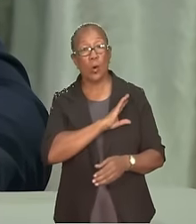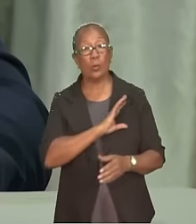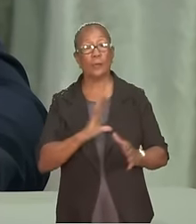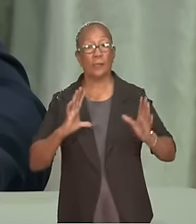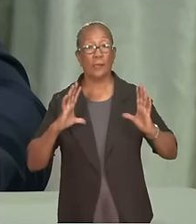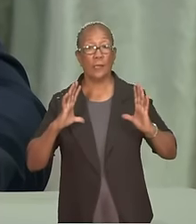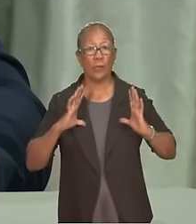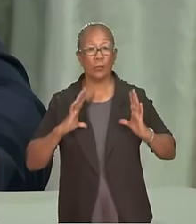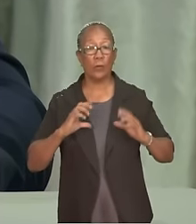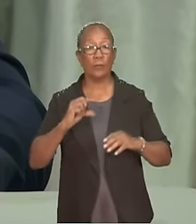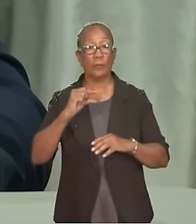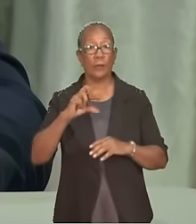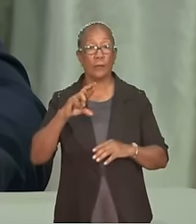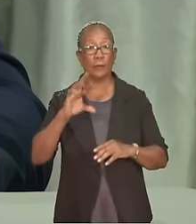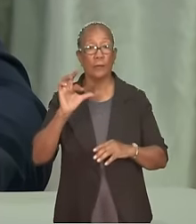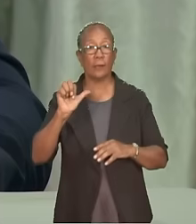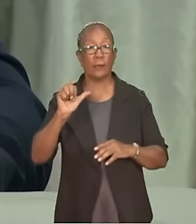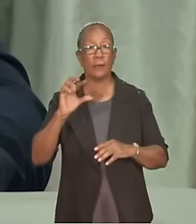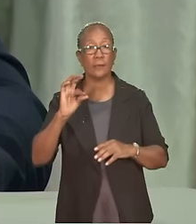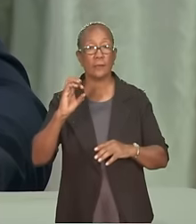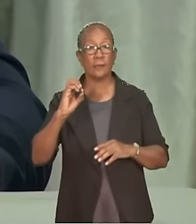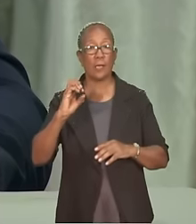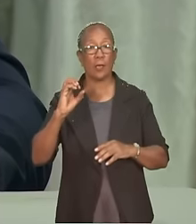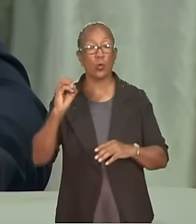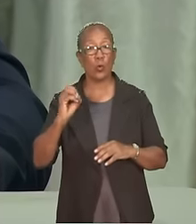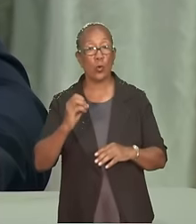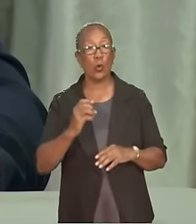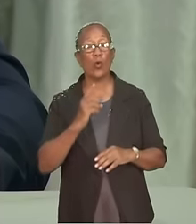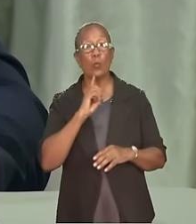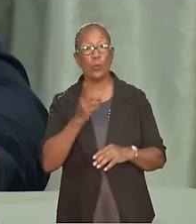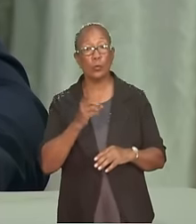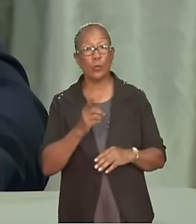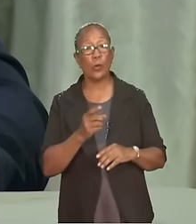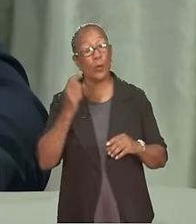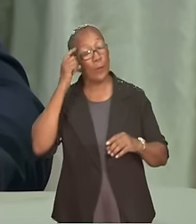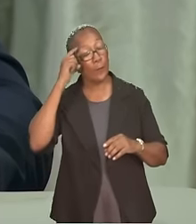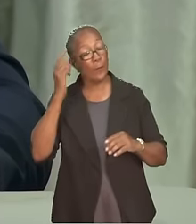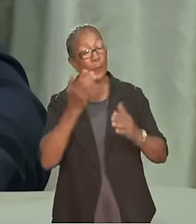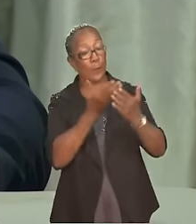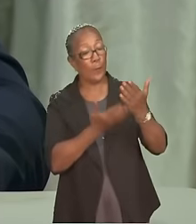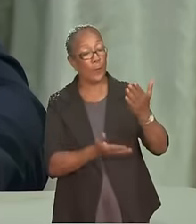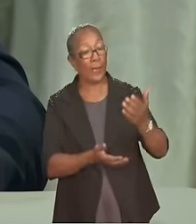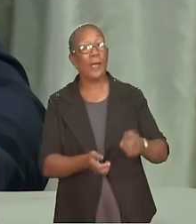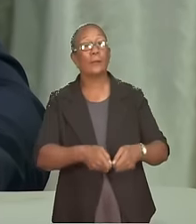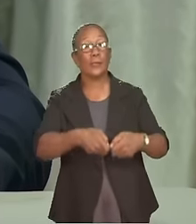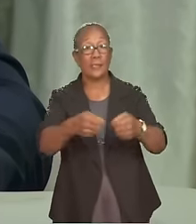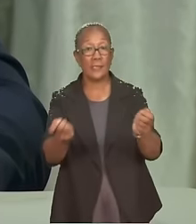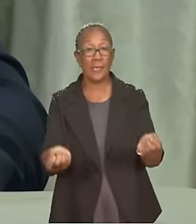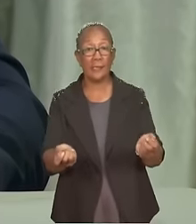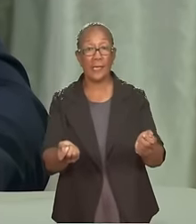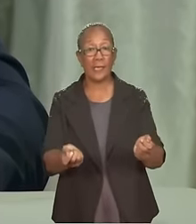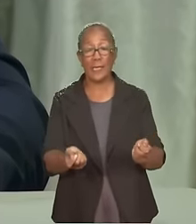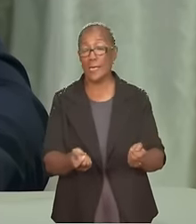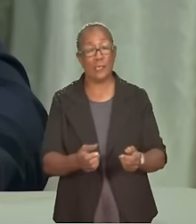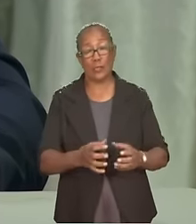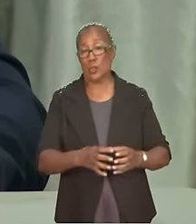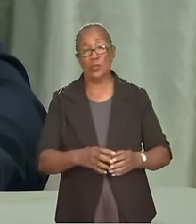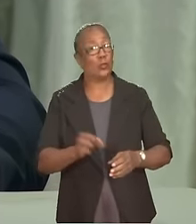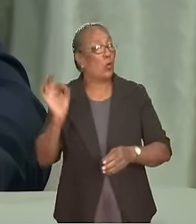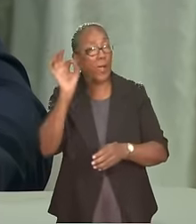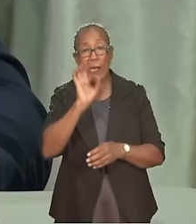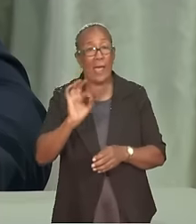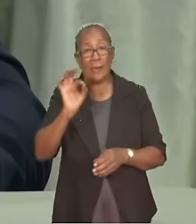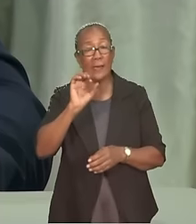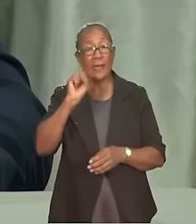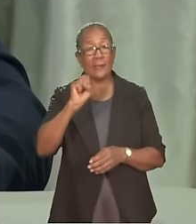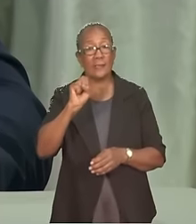ook aan Grasalco gevraagd. Ook zij moet een hervormingsplan presenteren. De schuld van Grasalco is niet zo groot als die van SLM. Grasalco heeft een schuld